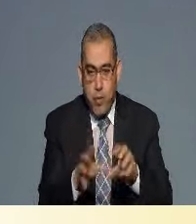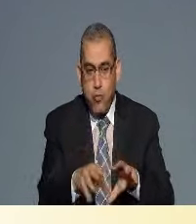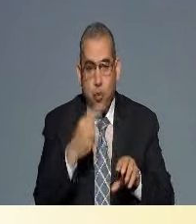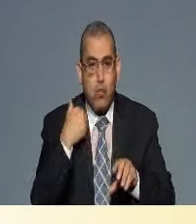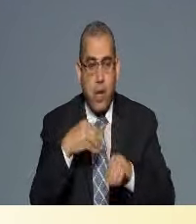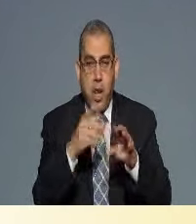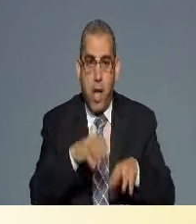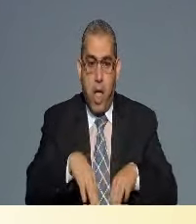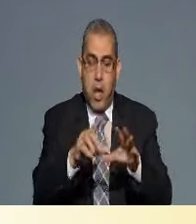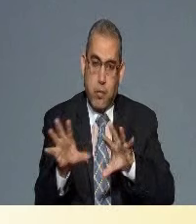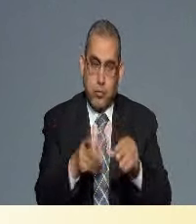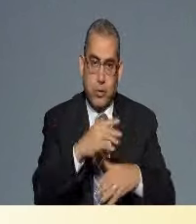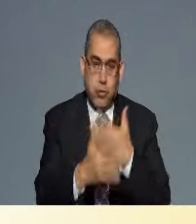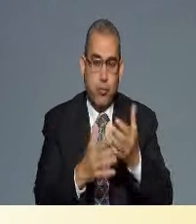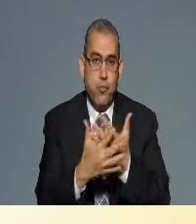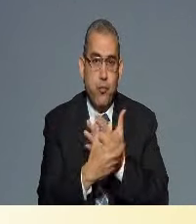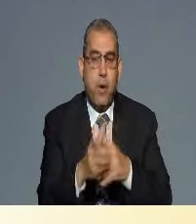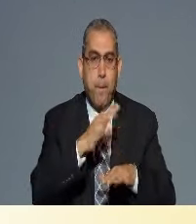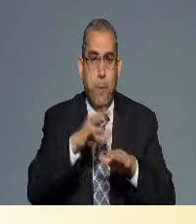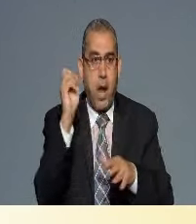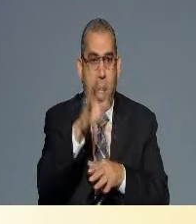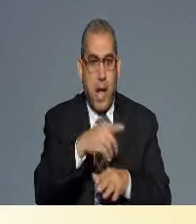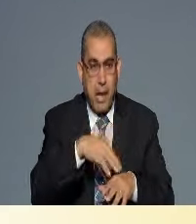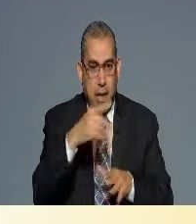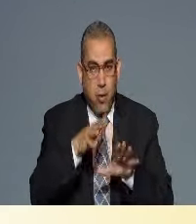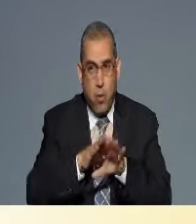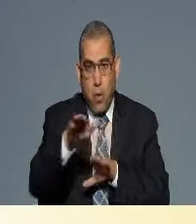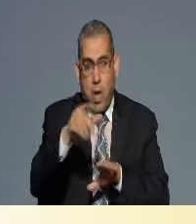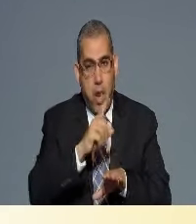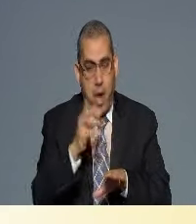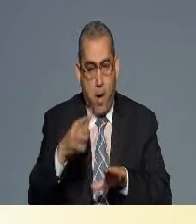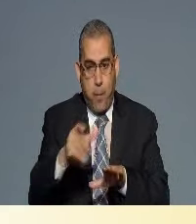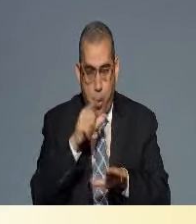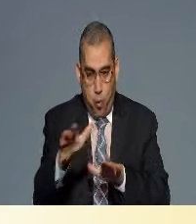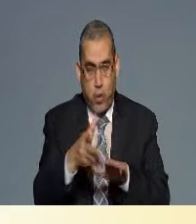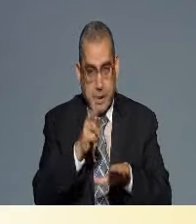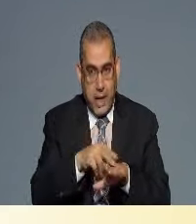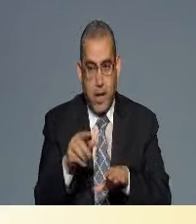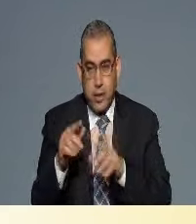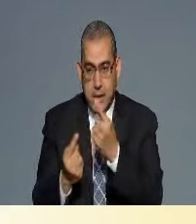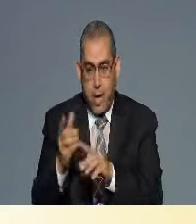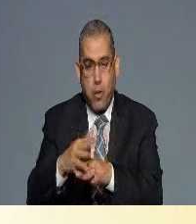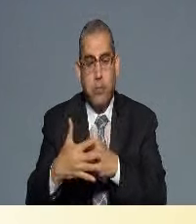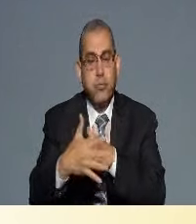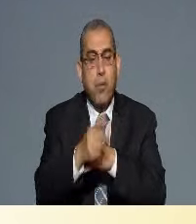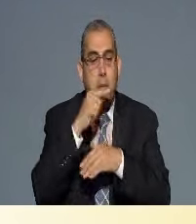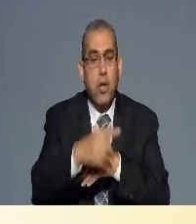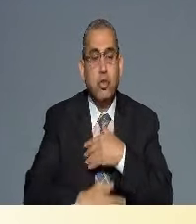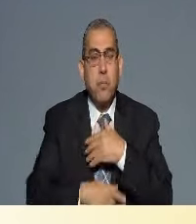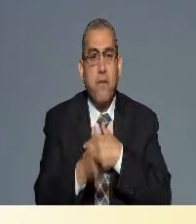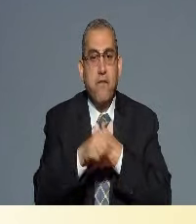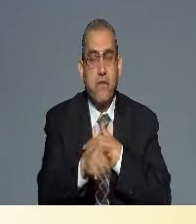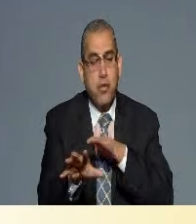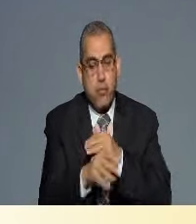إهدارها وإرمائها في البحر المتوسط عن طريق البغاز. وهنا يعني بالتعاون ليه دور كبير، وبنبرز دور الهيئة